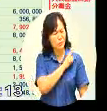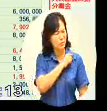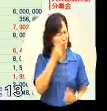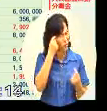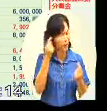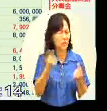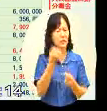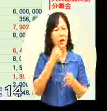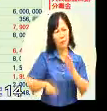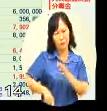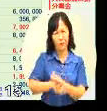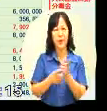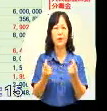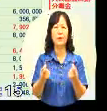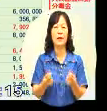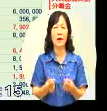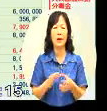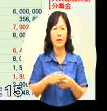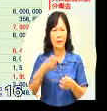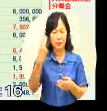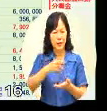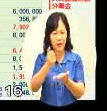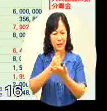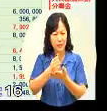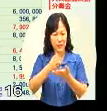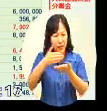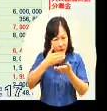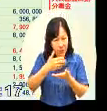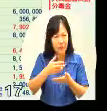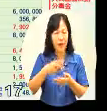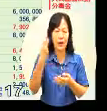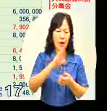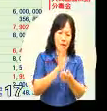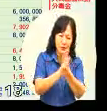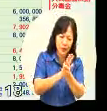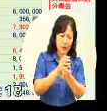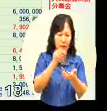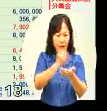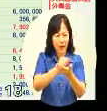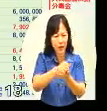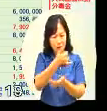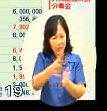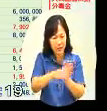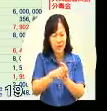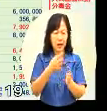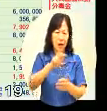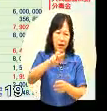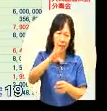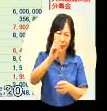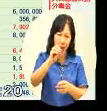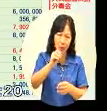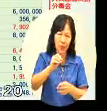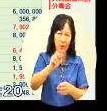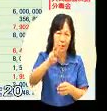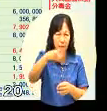了。还有呢，这个是请客吃饭，还有呢，招待记者，200万，花了